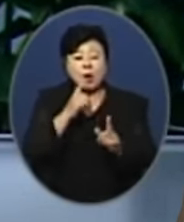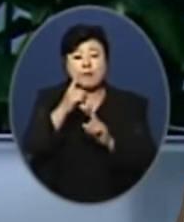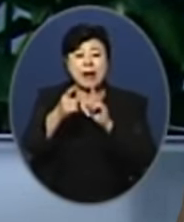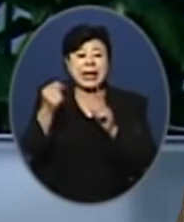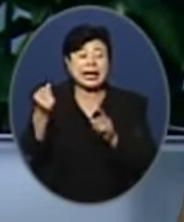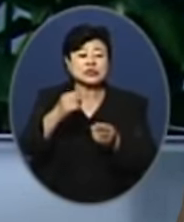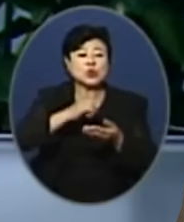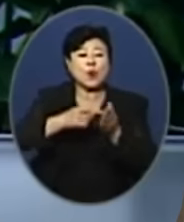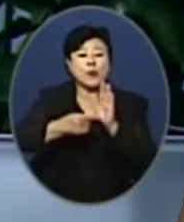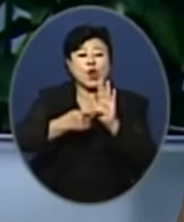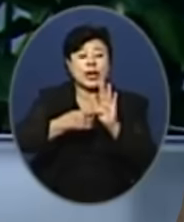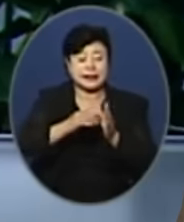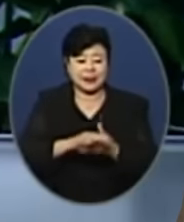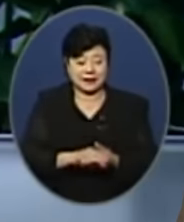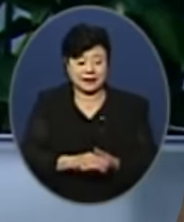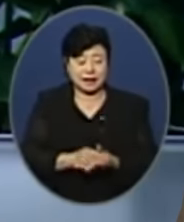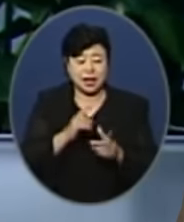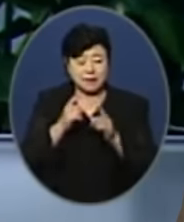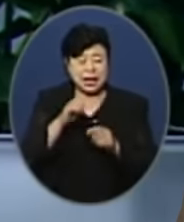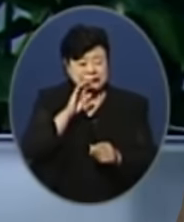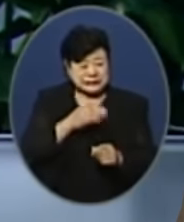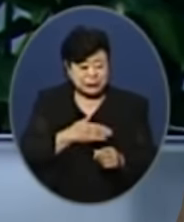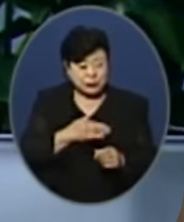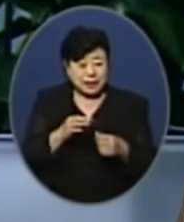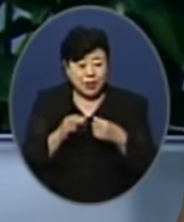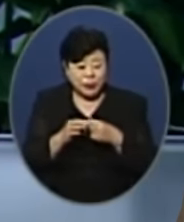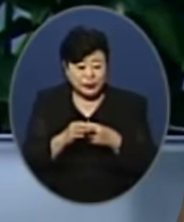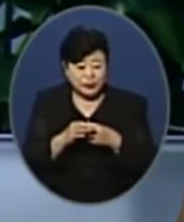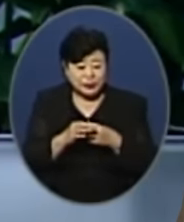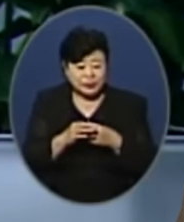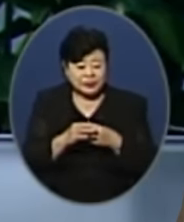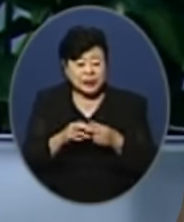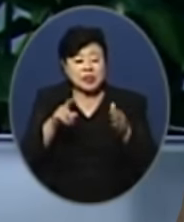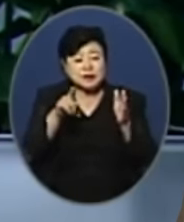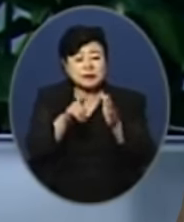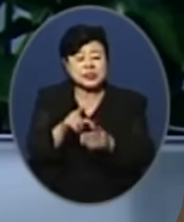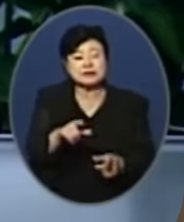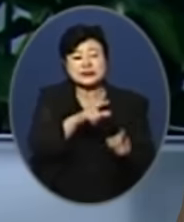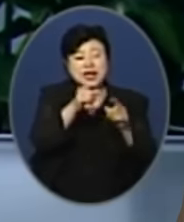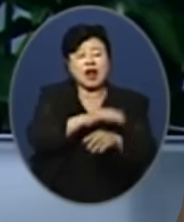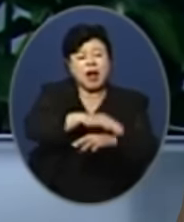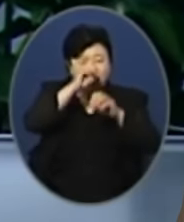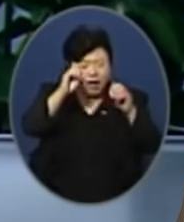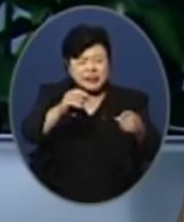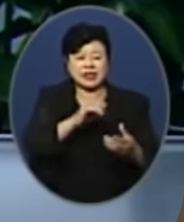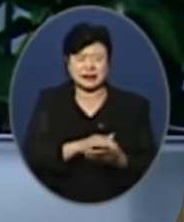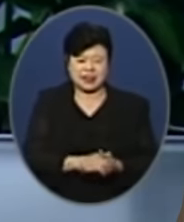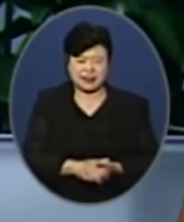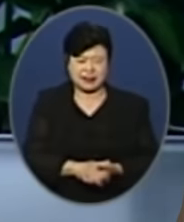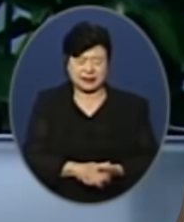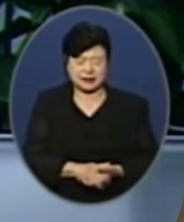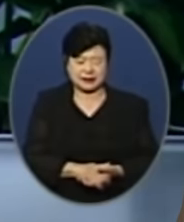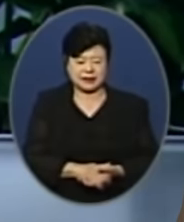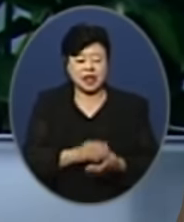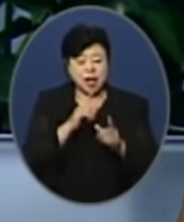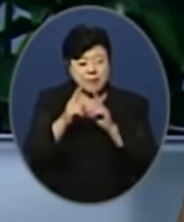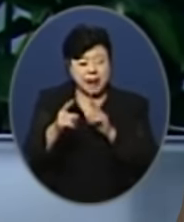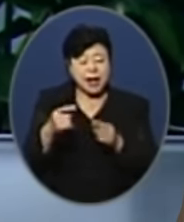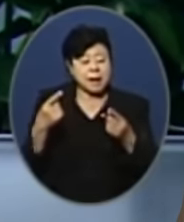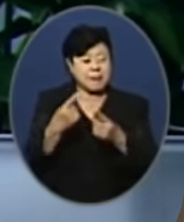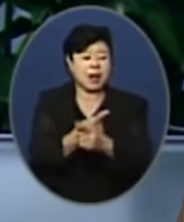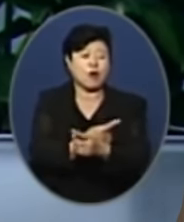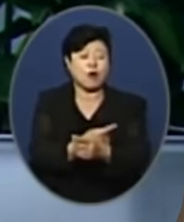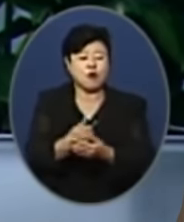말로서 표현되는 것입니다. 말을 잘못하면 신앙생활을 헛되게 하는 것입니다. 말을